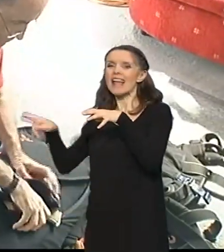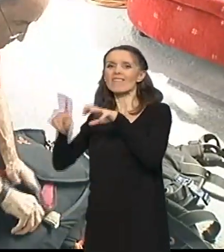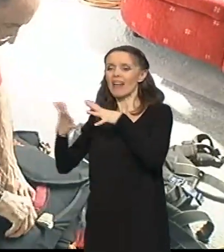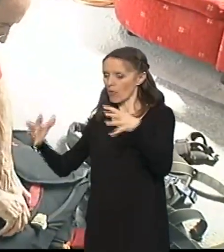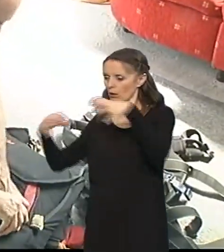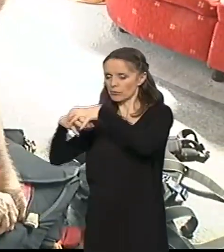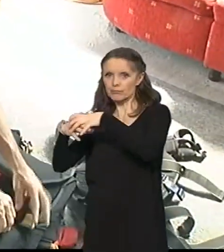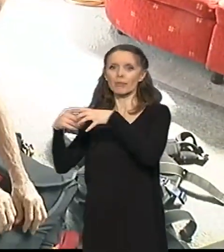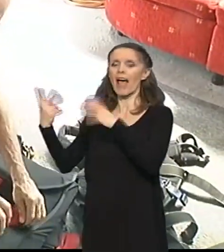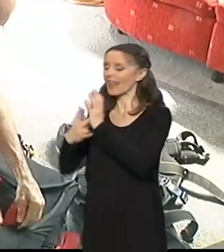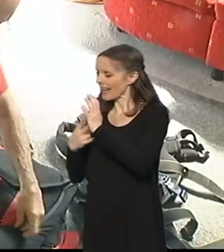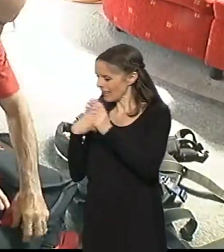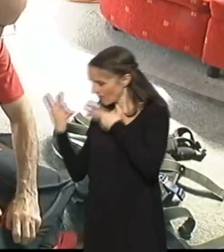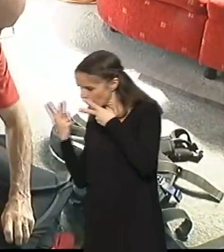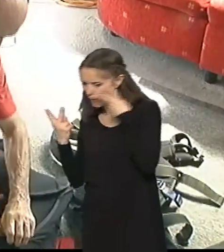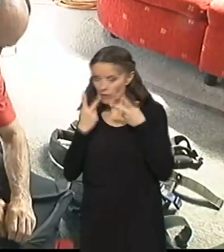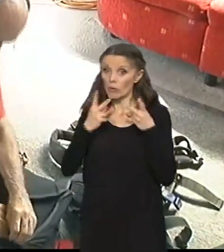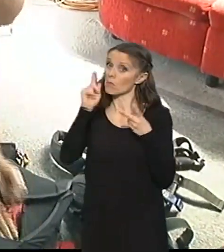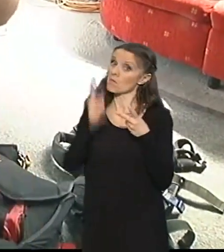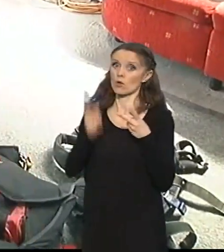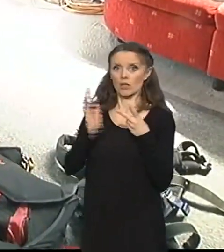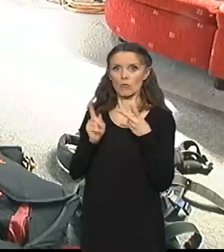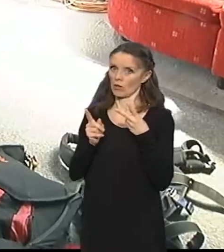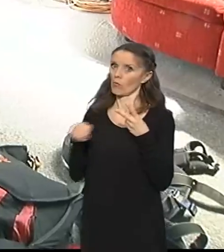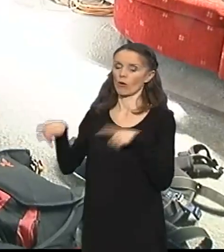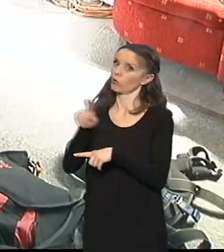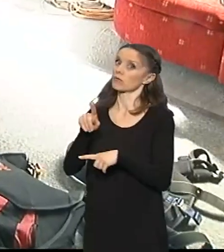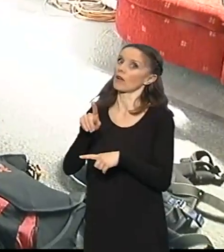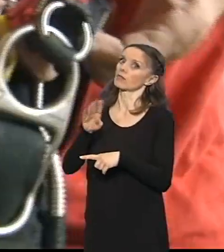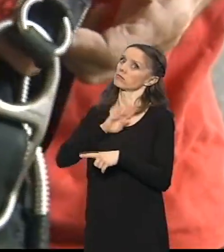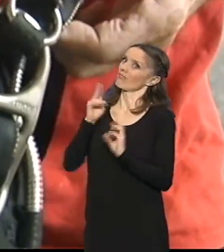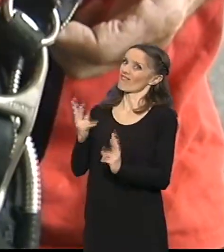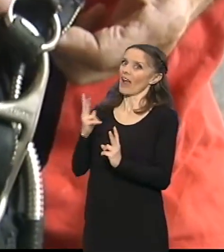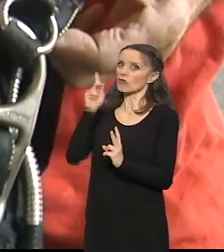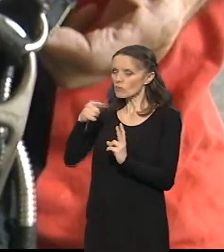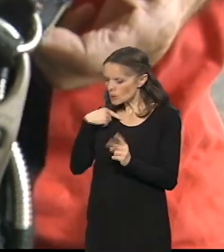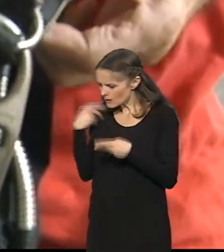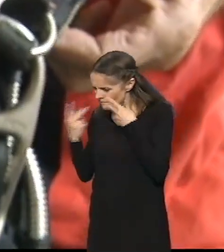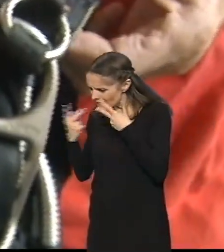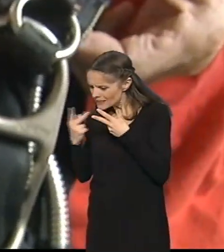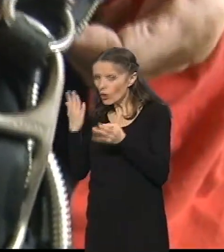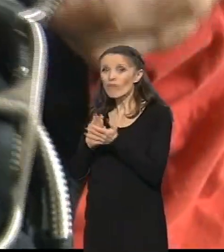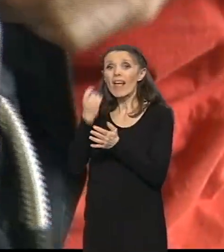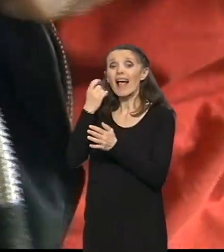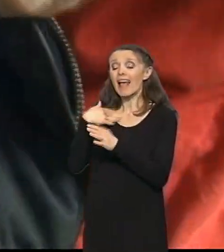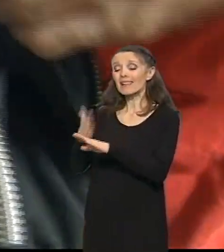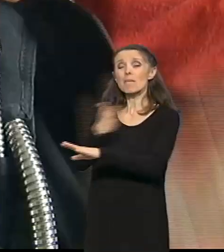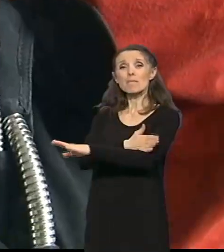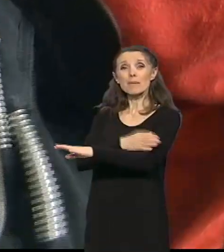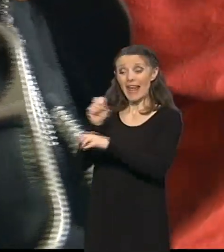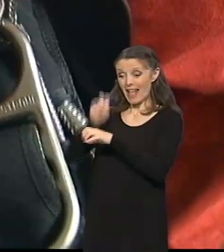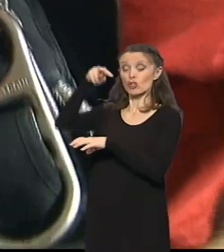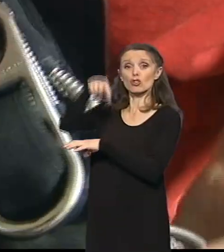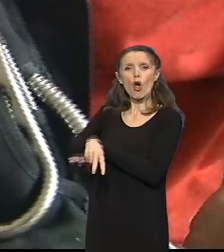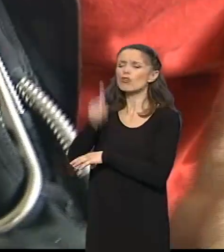za upotrebu rezervnog padobrana. Sve te tačke su vrlo kritične i mi ih vrlo detaljno po određenoj specifikaciji proveravamo pre